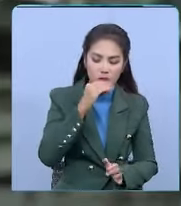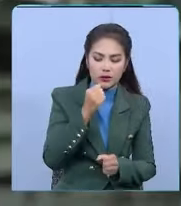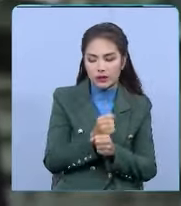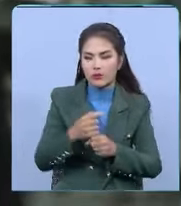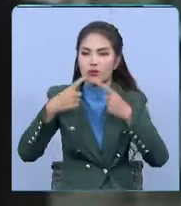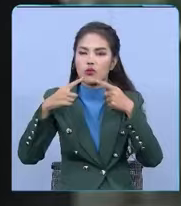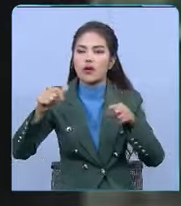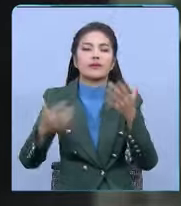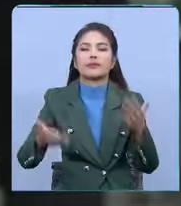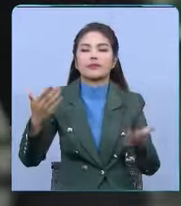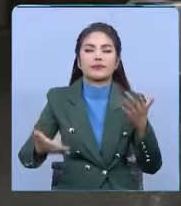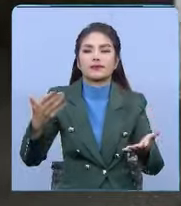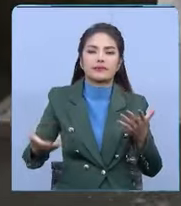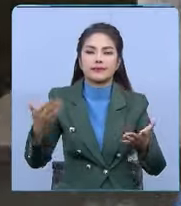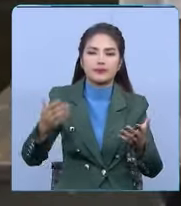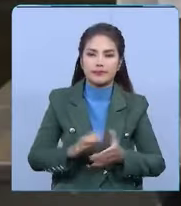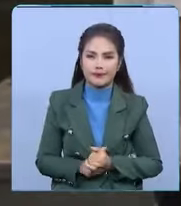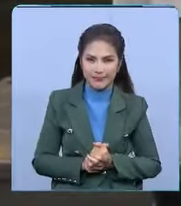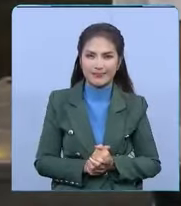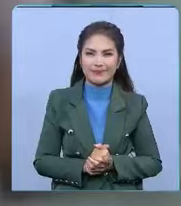ได้ตามใจชอบเลยครับ